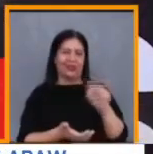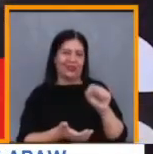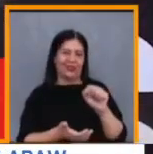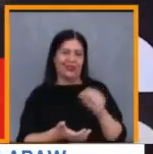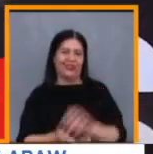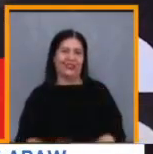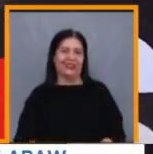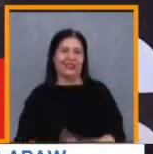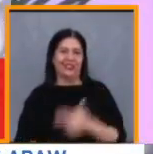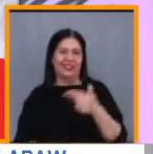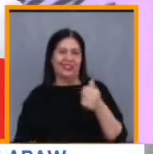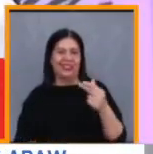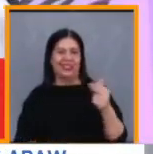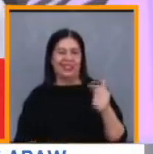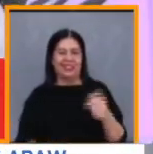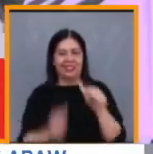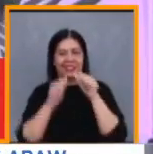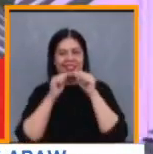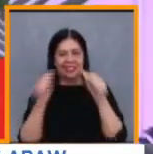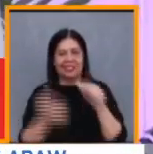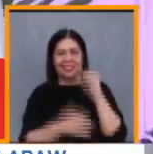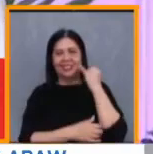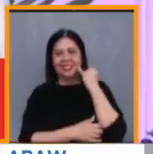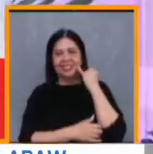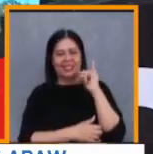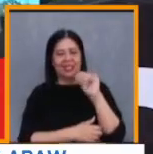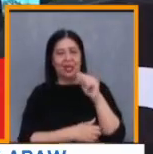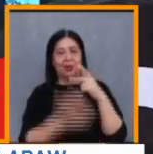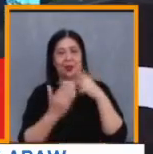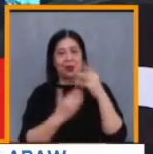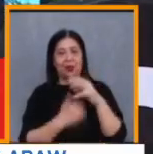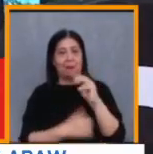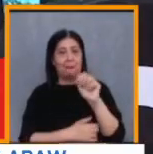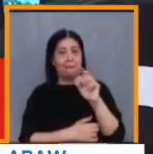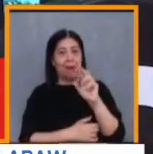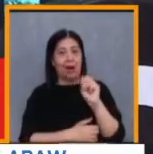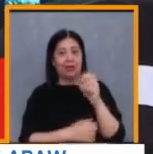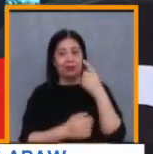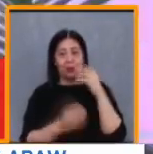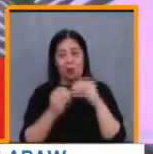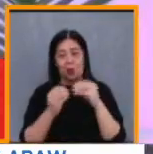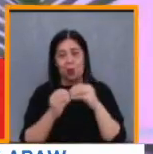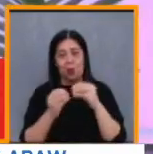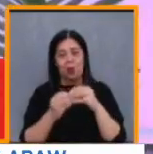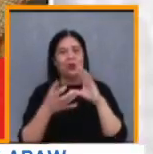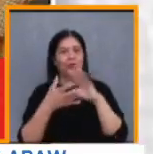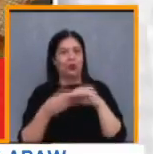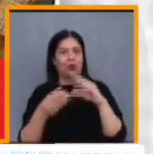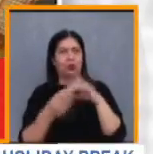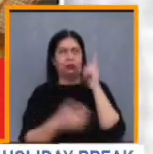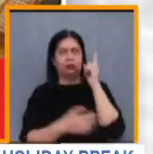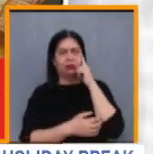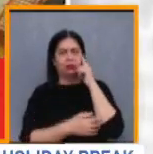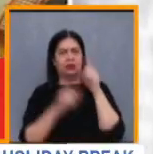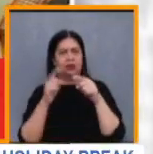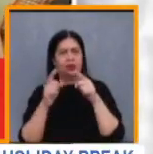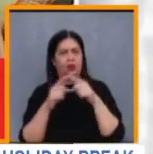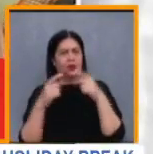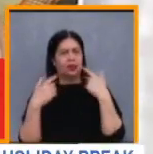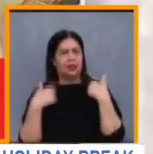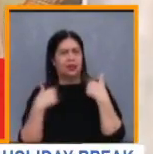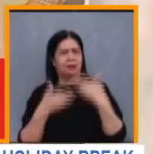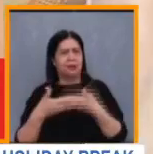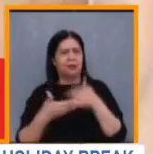Yeah! Inanunsyo yan ni Iya sa programang Mars for More. Kwento ni Iya, akala nila nang magkaroon na sila ng baby girl ay okay